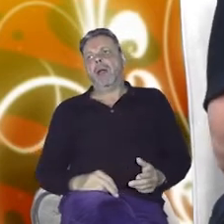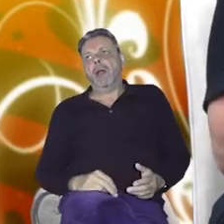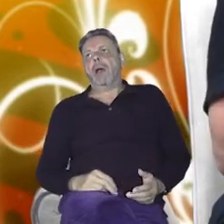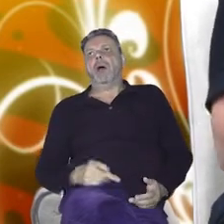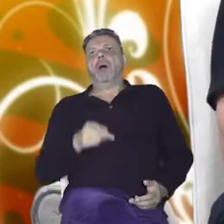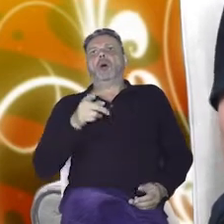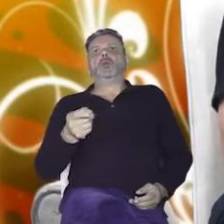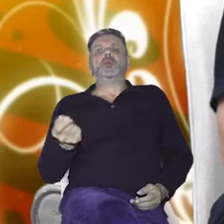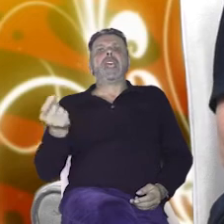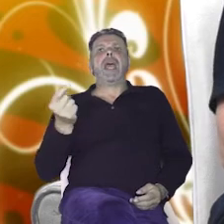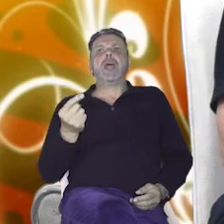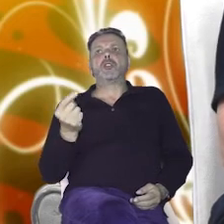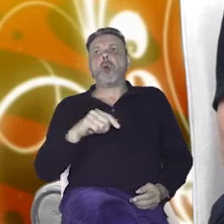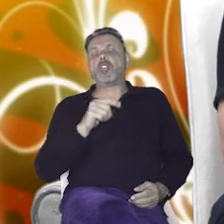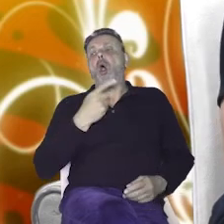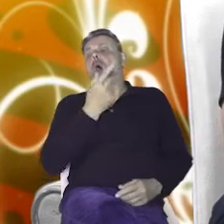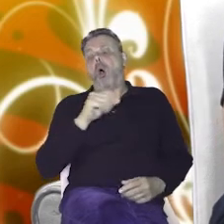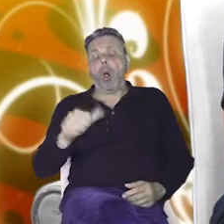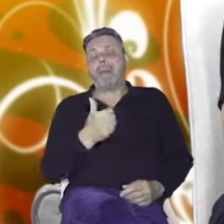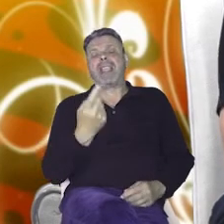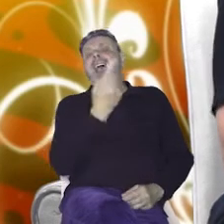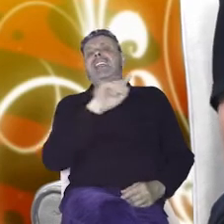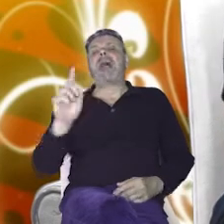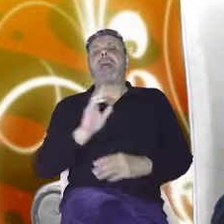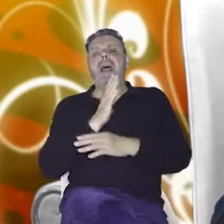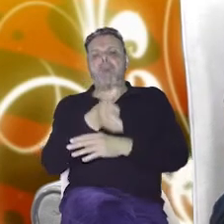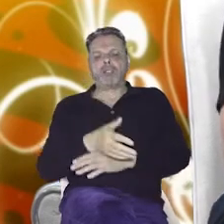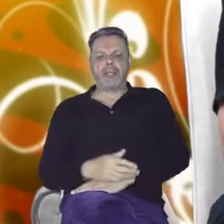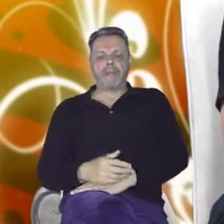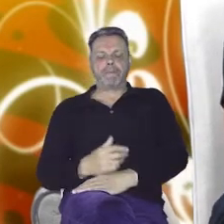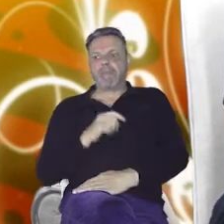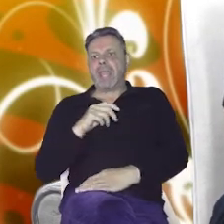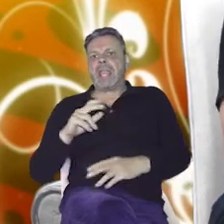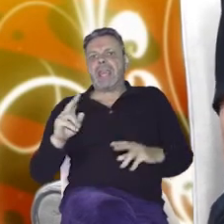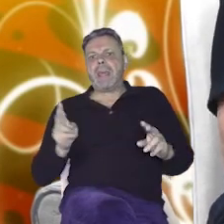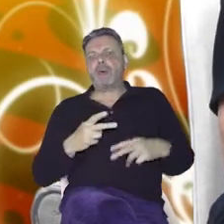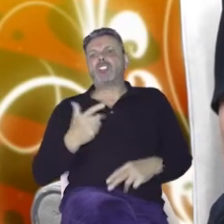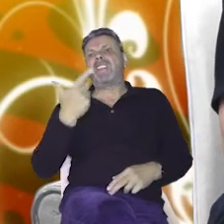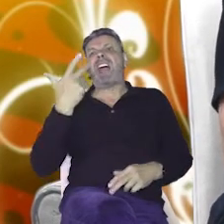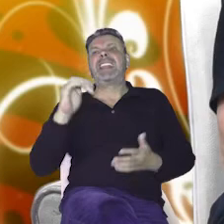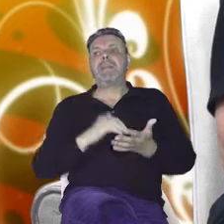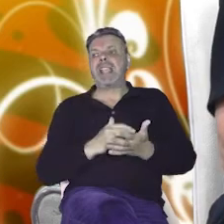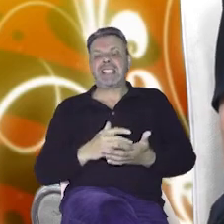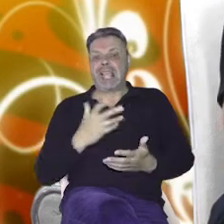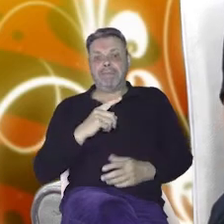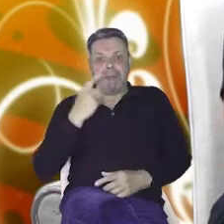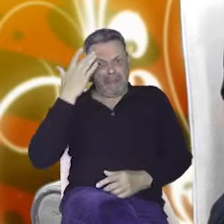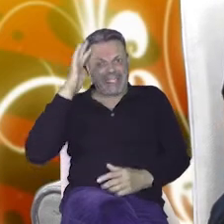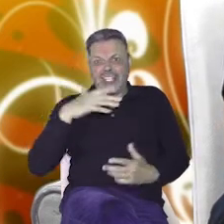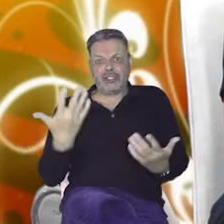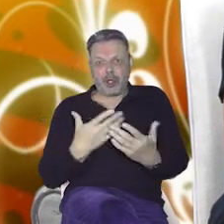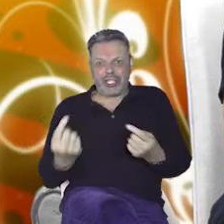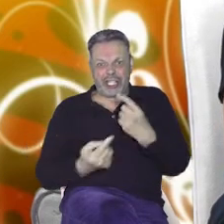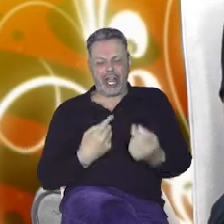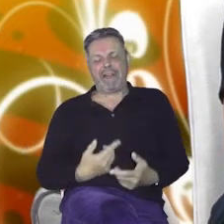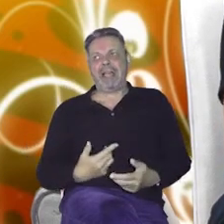desi zabrana posjeta. Pa ne možete nekih 2-3 mjeseca imati uvid u to šta se dešava ili možete doći na